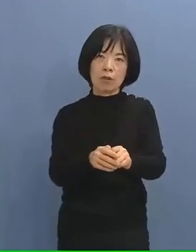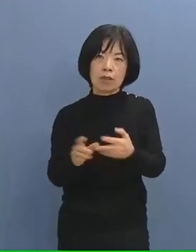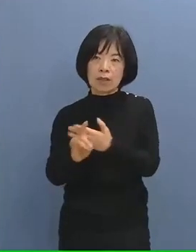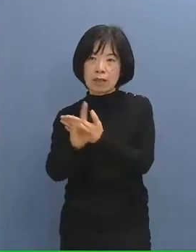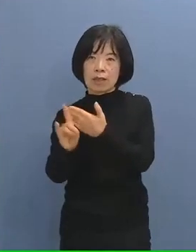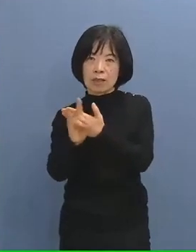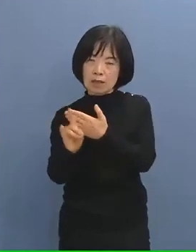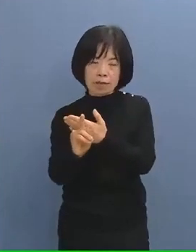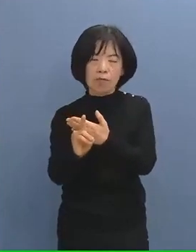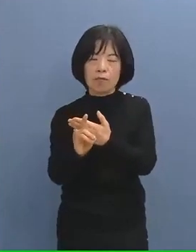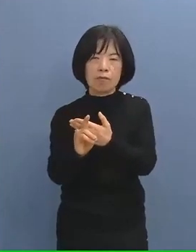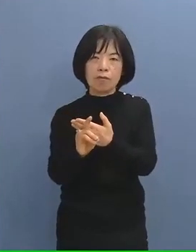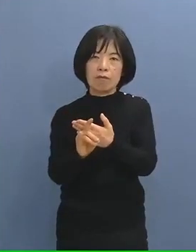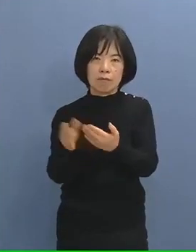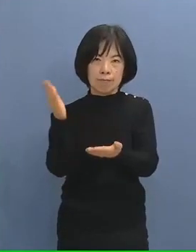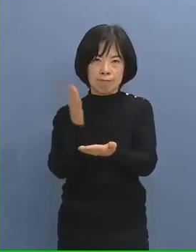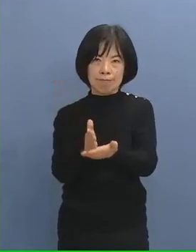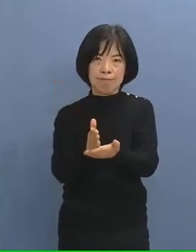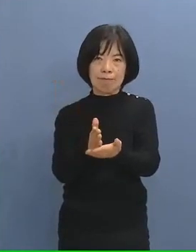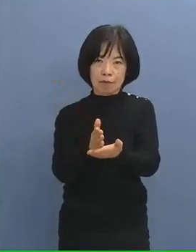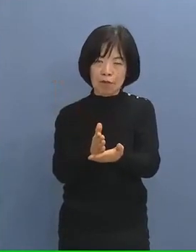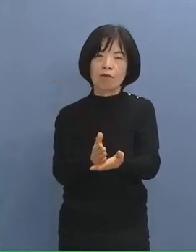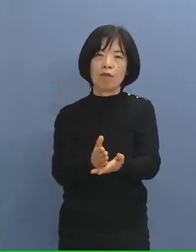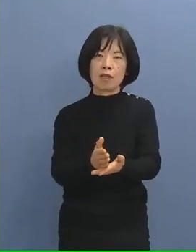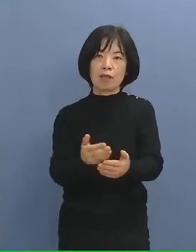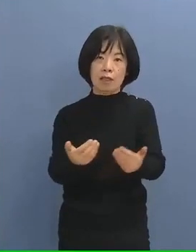再発防止を図っていくっていうことが大事です。